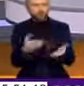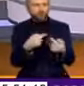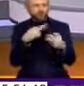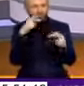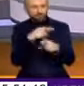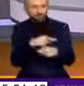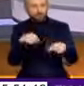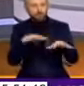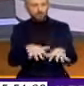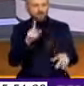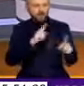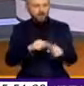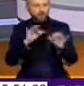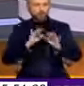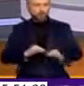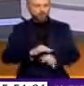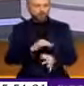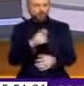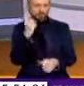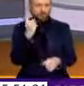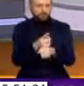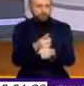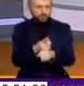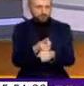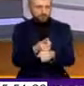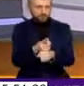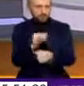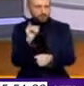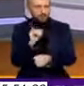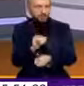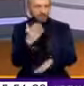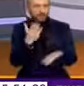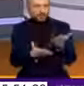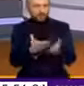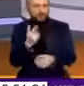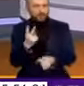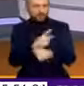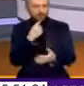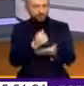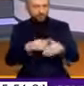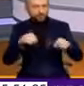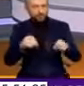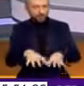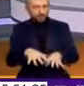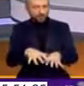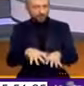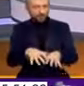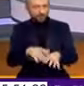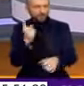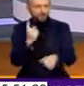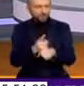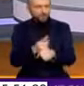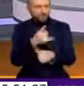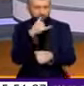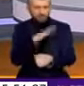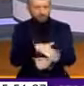рішення місцева рада, то прокурор, прокурор накладав вето. І якщо двічі ухвалювалося рішення, подавалося це вето,